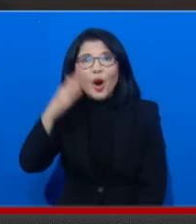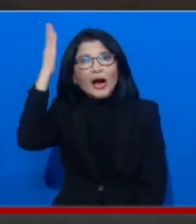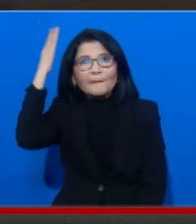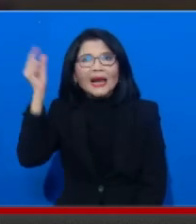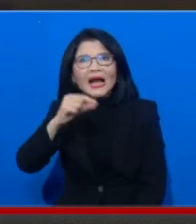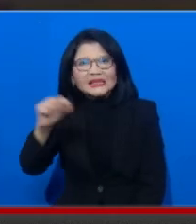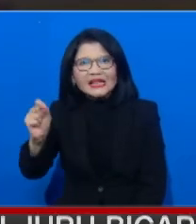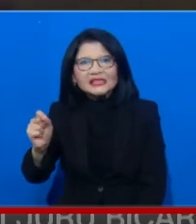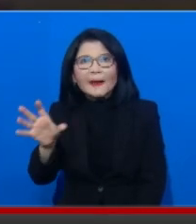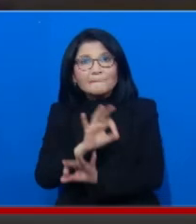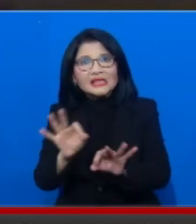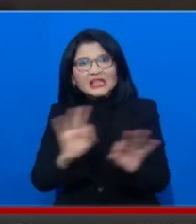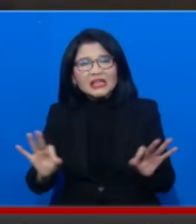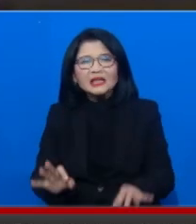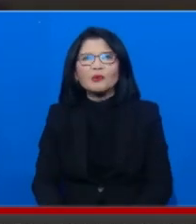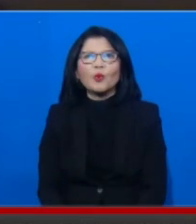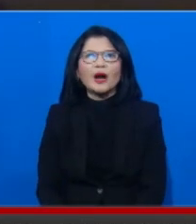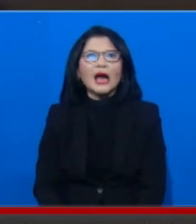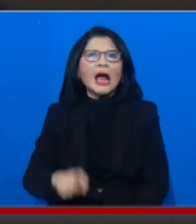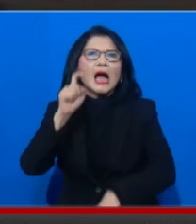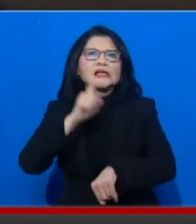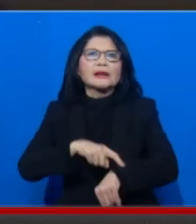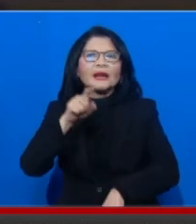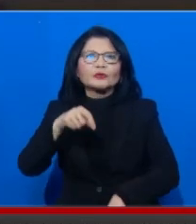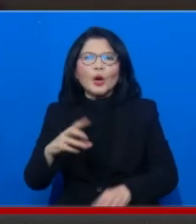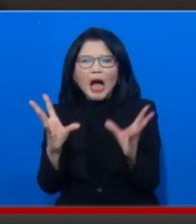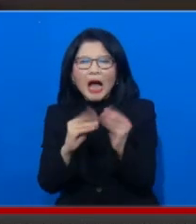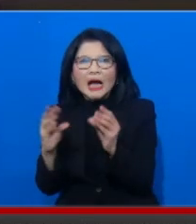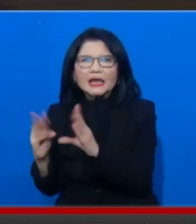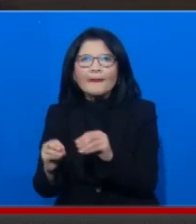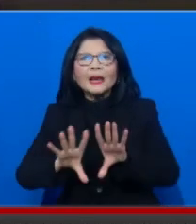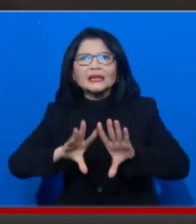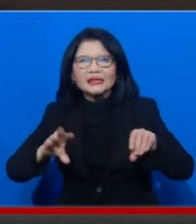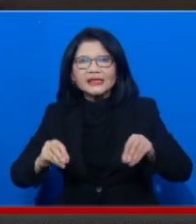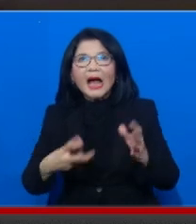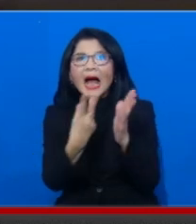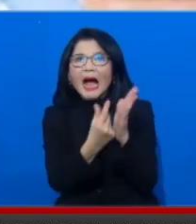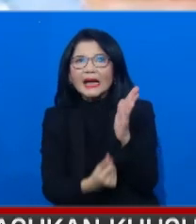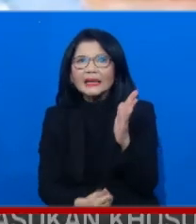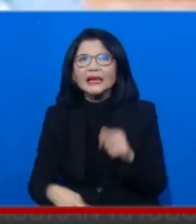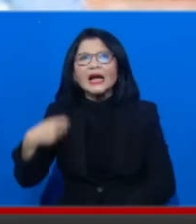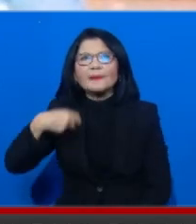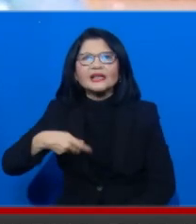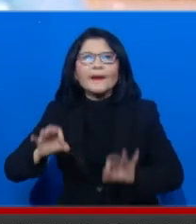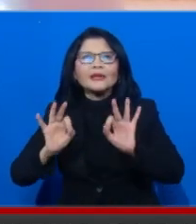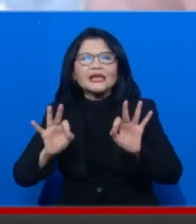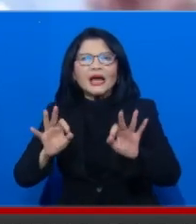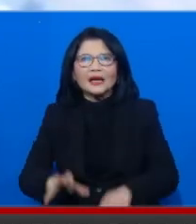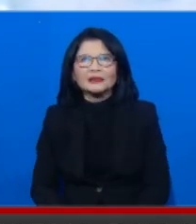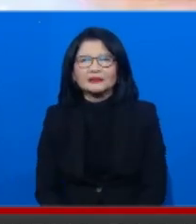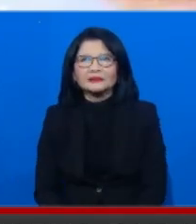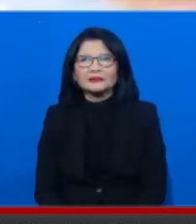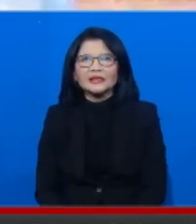tidak. Momen ini terjadi dalam rapat kerja membahas anggaran Kemendikbud di DPR pada Rabu.